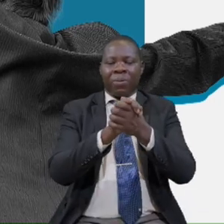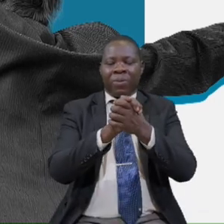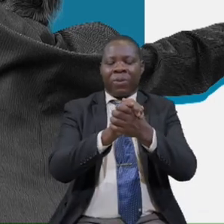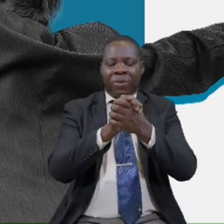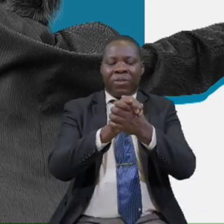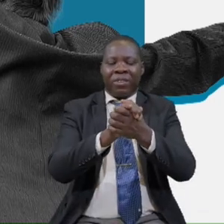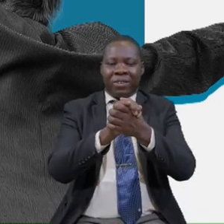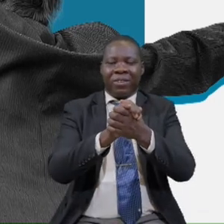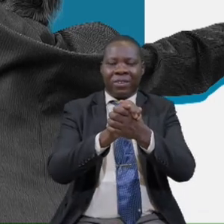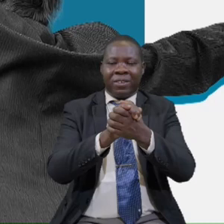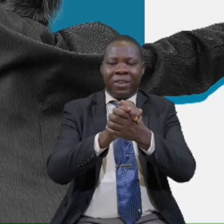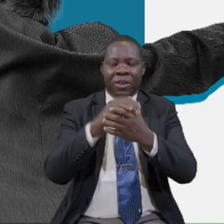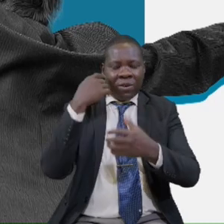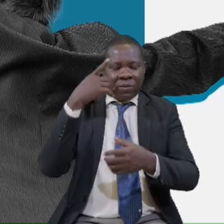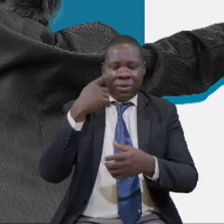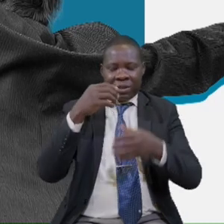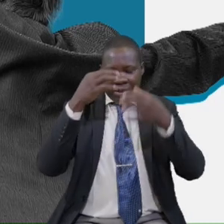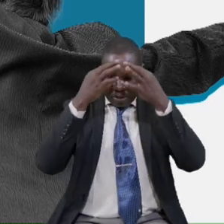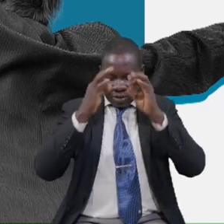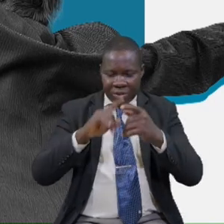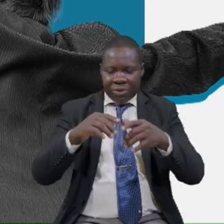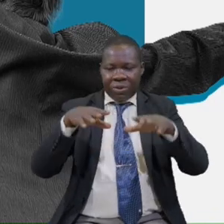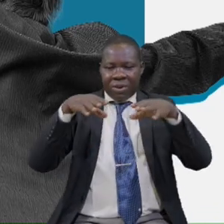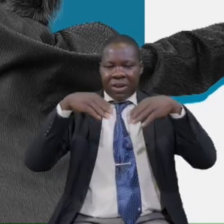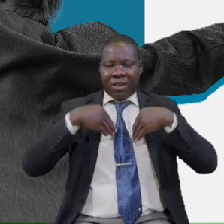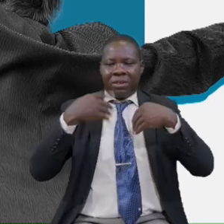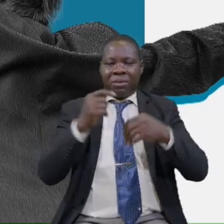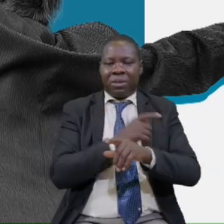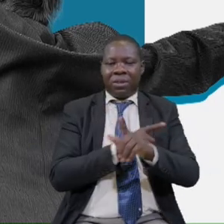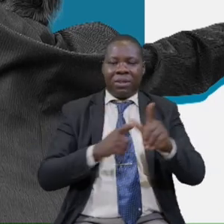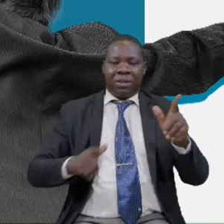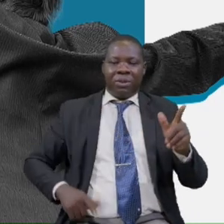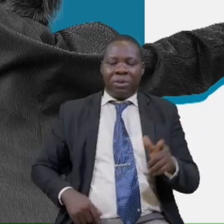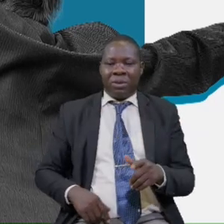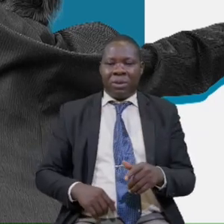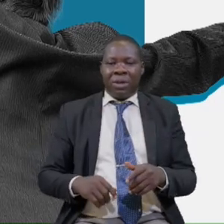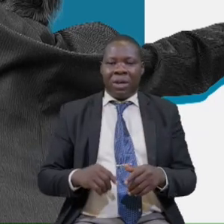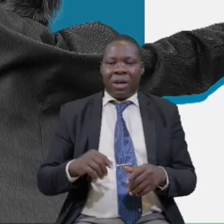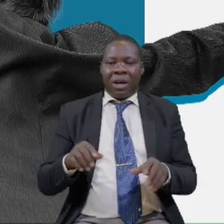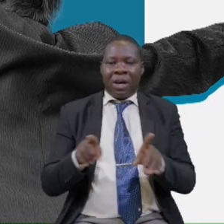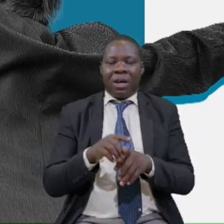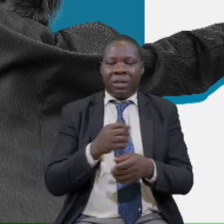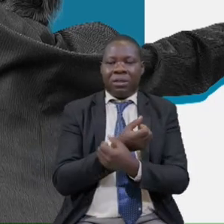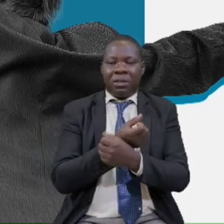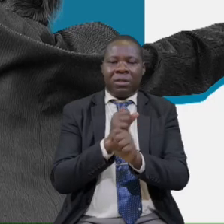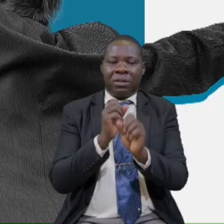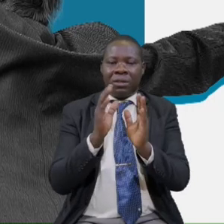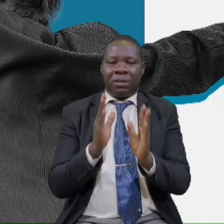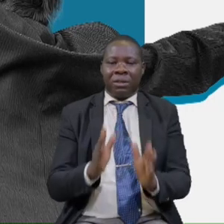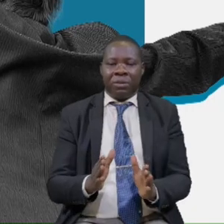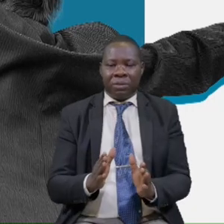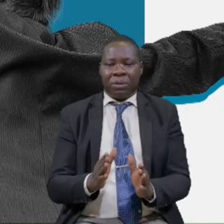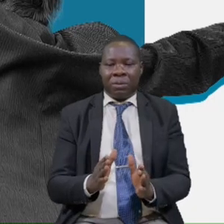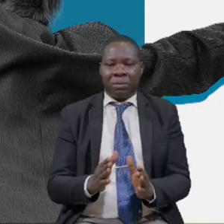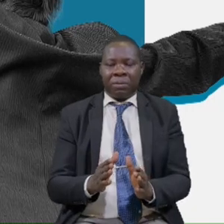Félicitations à vous pour la décision prise pour accepter le Seigneur comme votre sauveur,